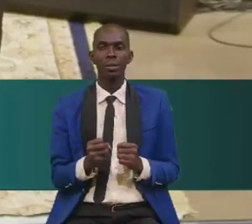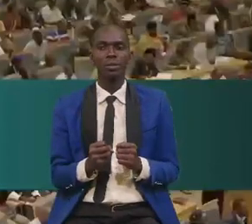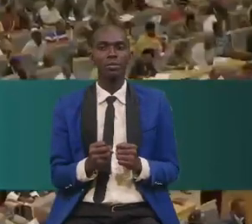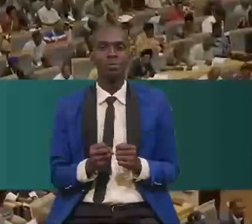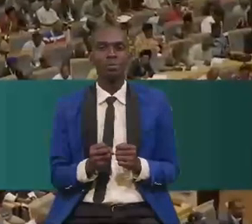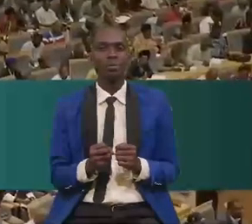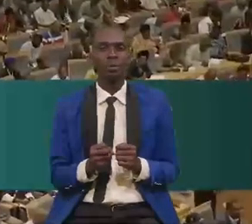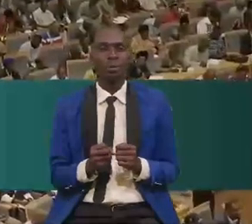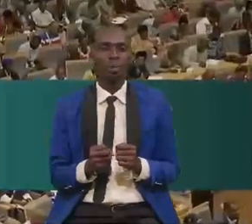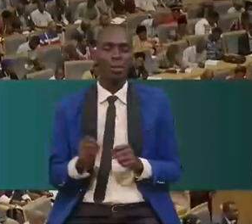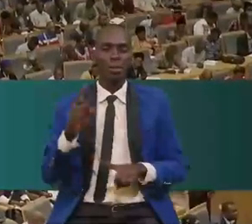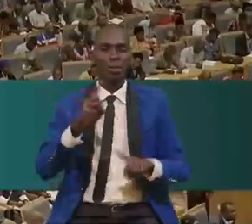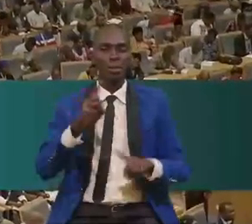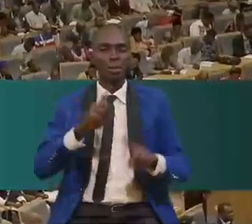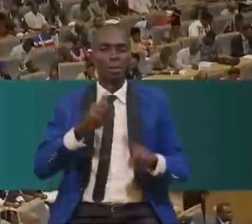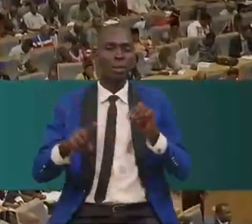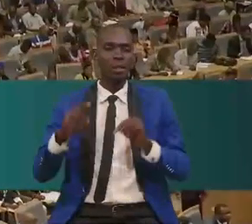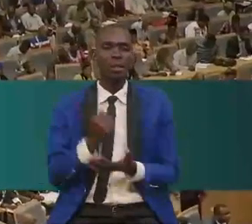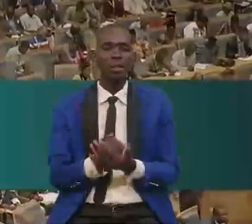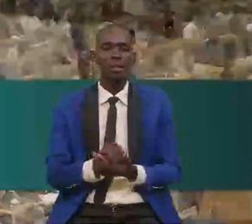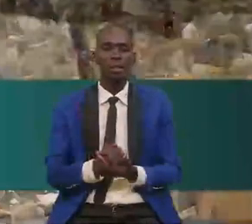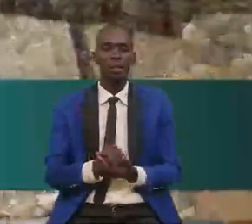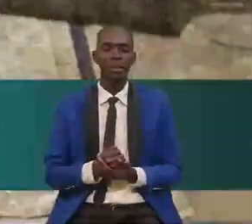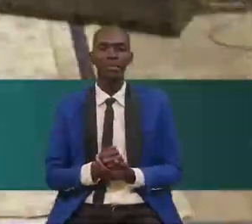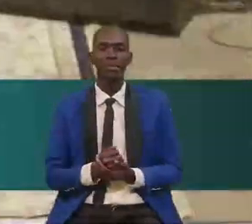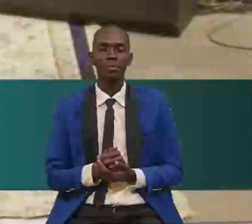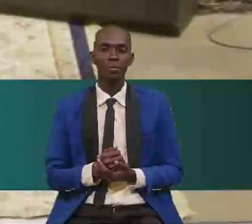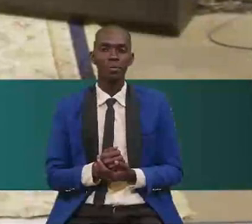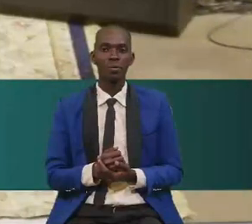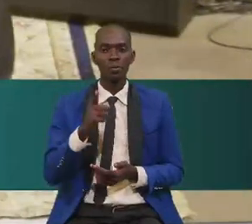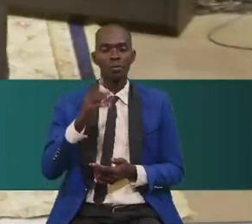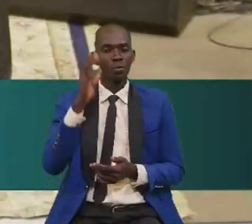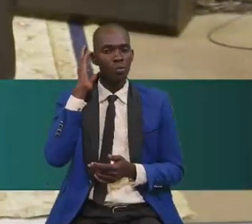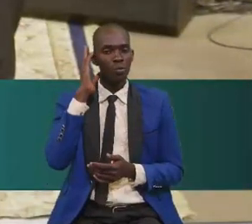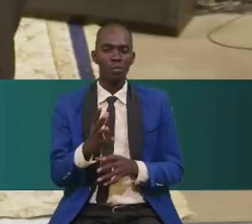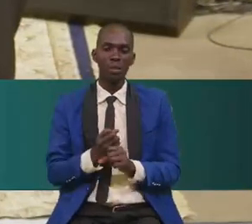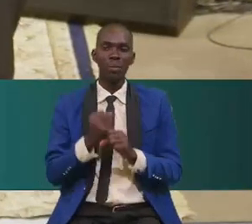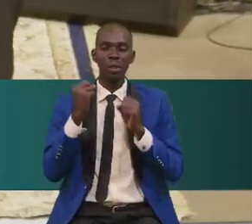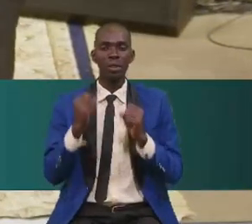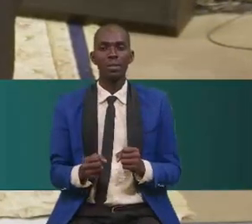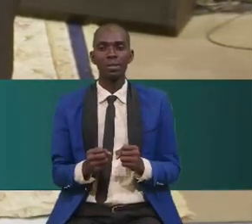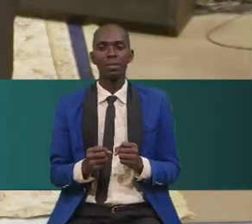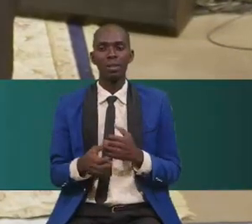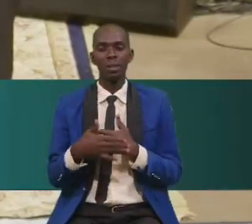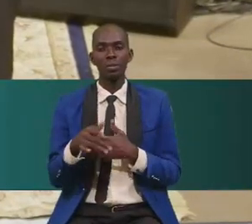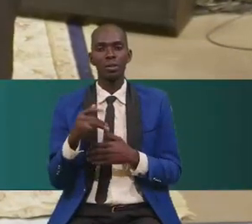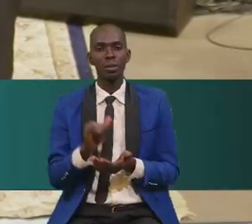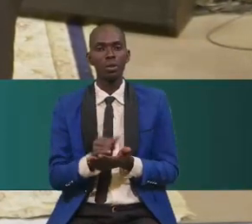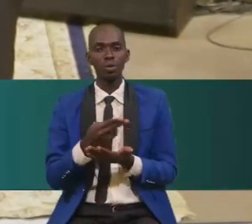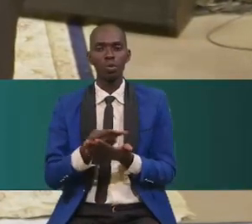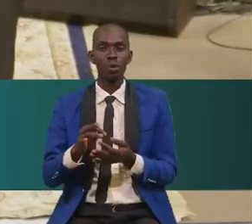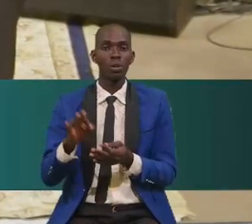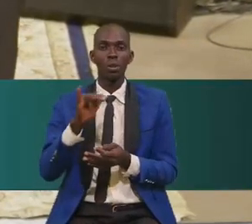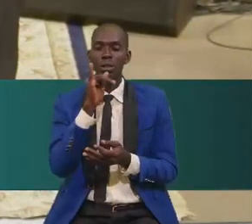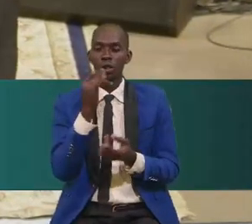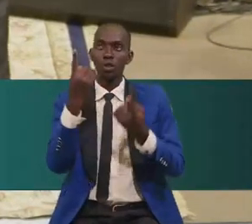Est-ce que vous dites amen à cela? Mais vous recevrez une puissance, le Saint-Esprit survenant sur